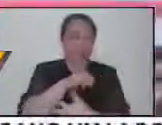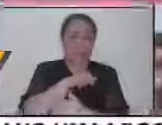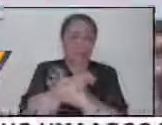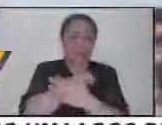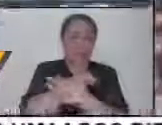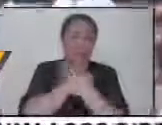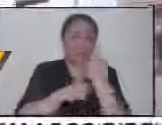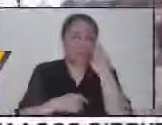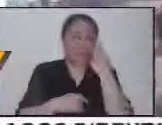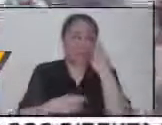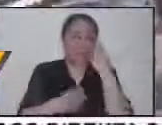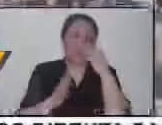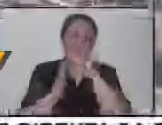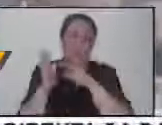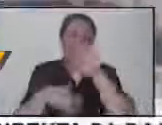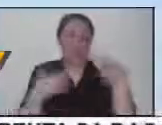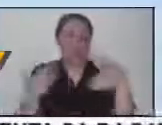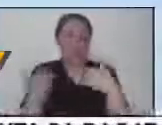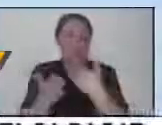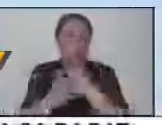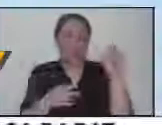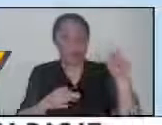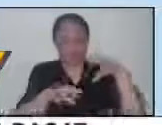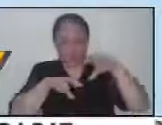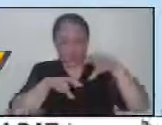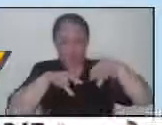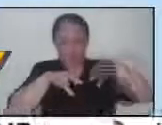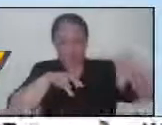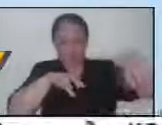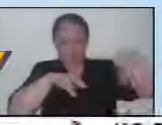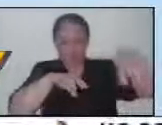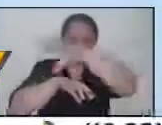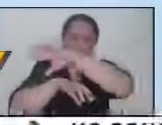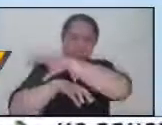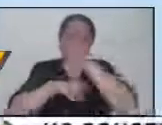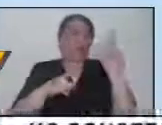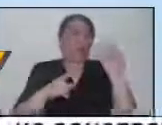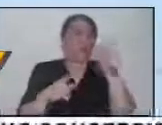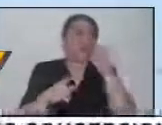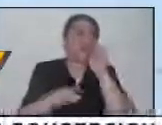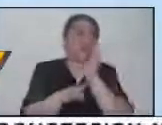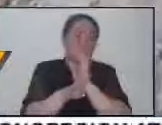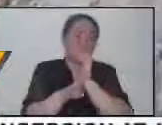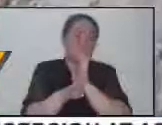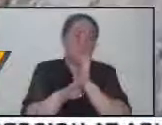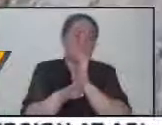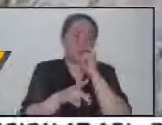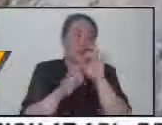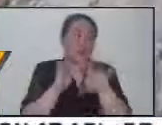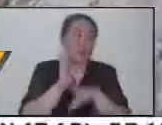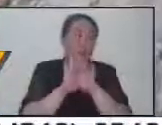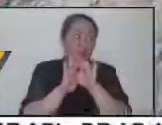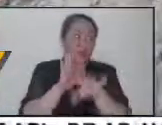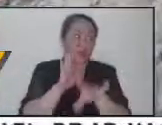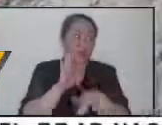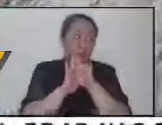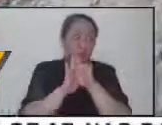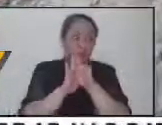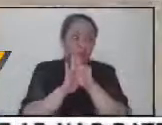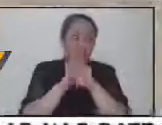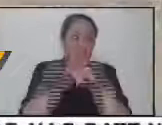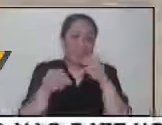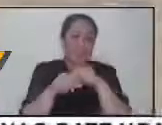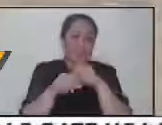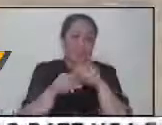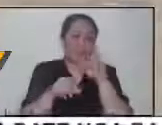dito. Tinitignan din nila na maibalik ang makasaysayang nilad mangrove tree sa Manila Bay sa may parte ng Baseco Lagoon